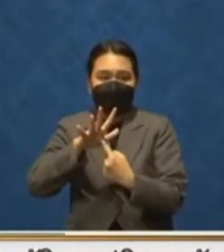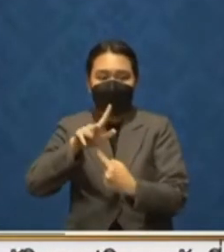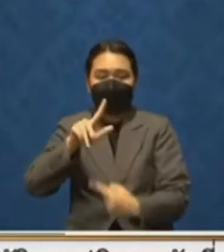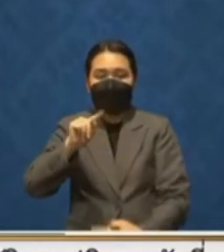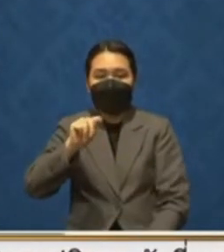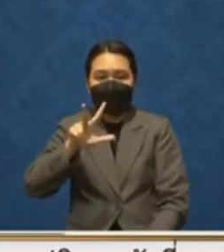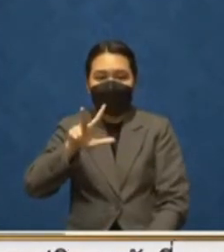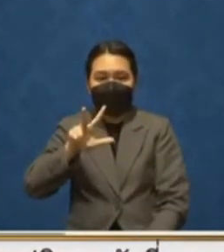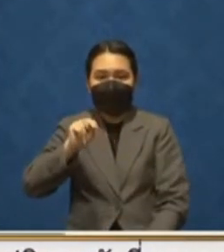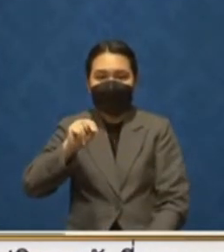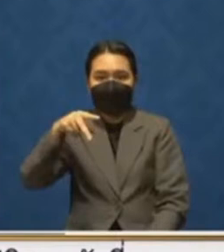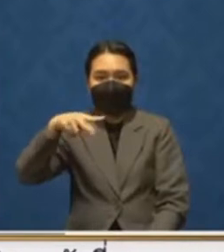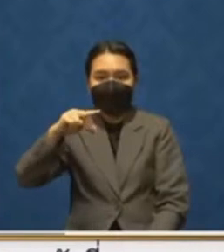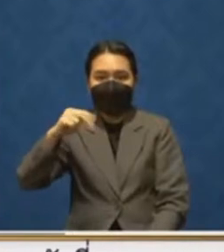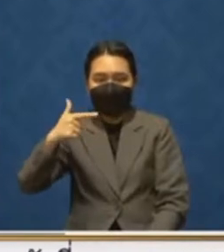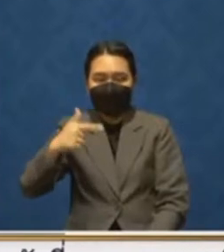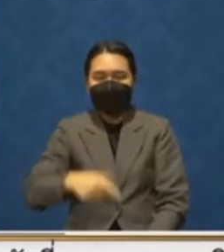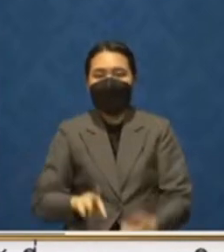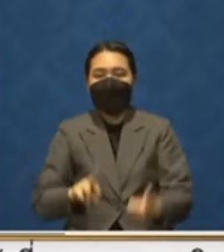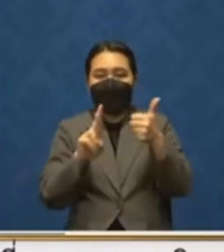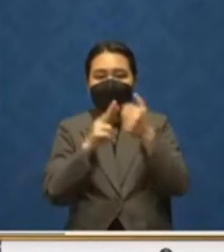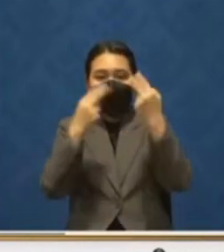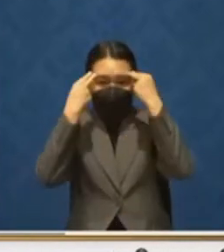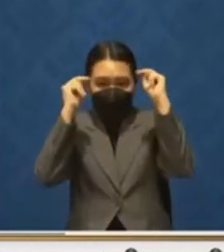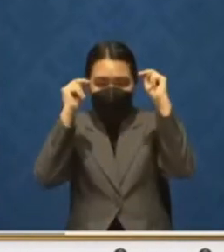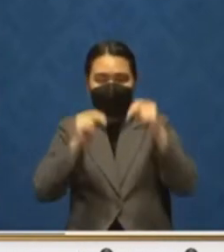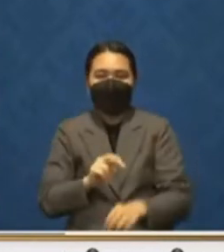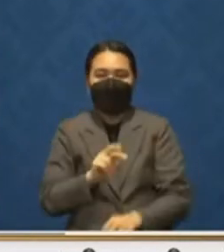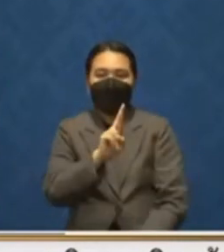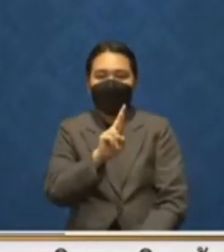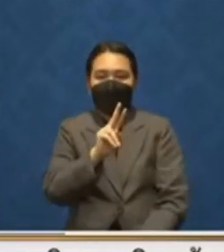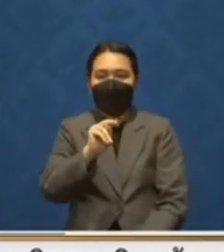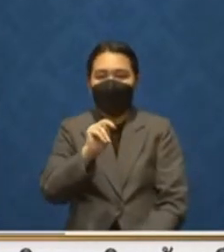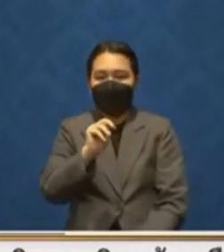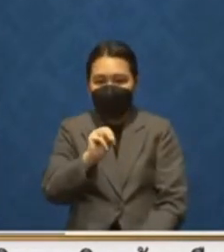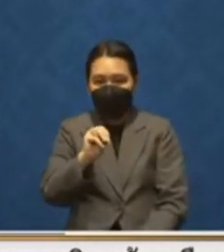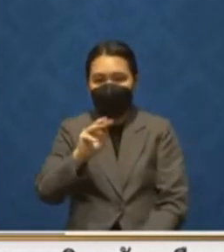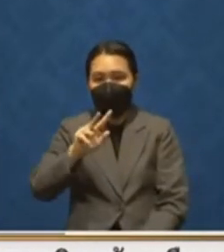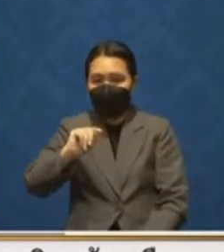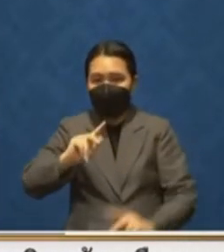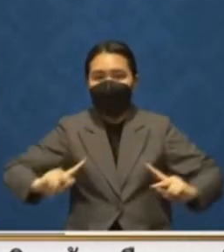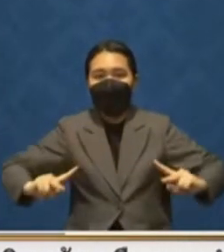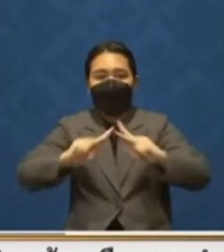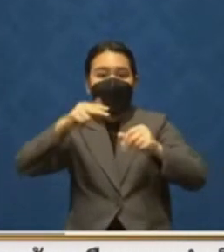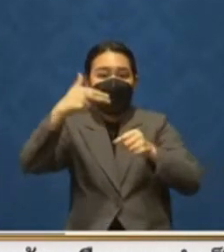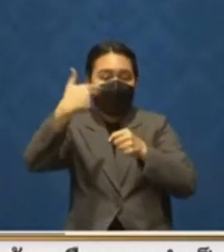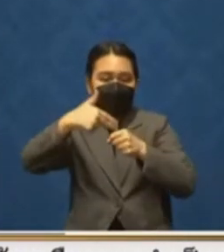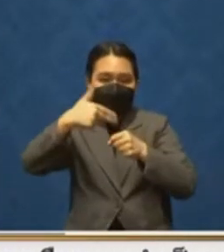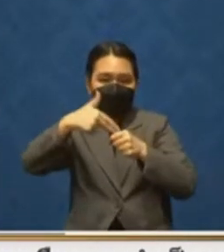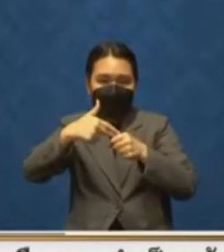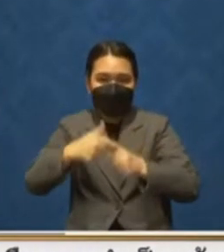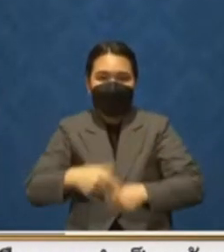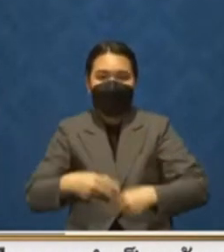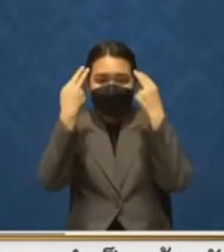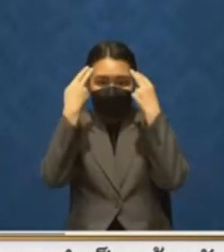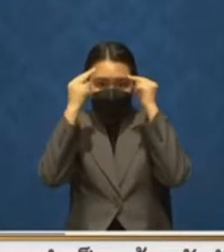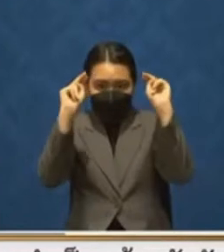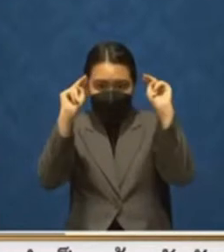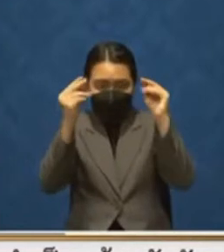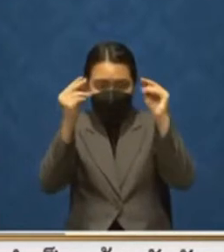รัฐมนตรีว่าการกระทรวงพลังงานเอ่อแต่รับมอบหมายจากท่านนายกรัฐมนตรี